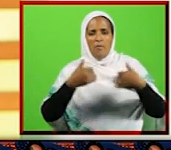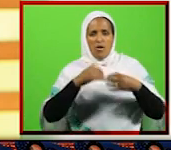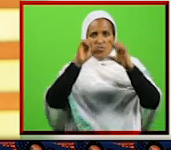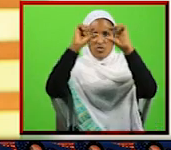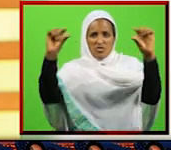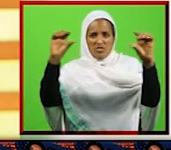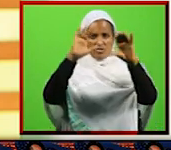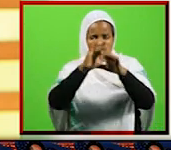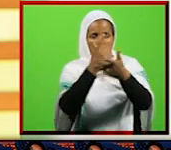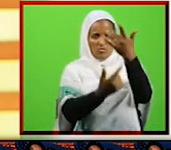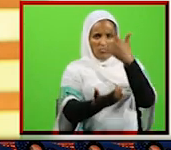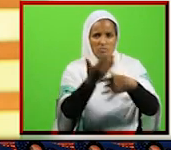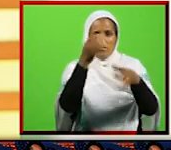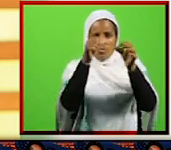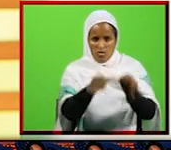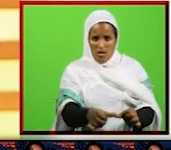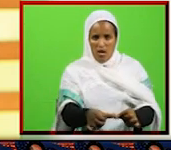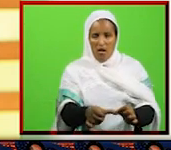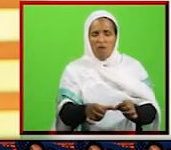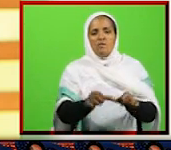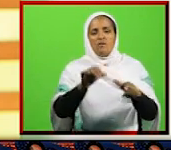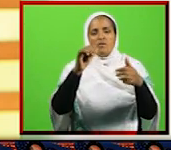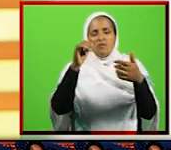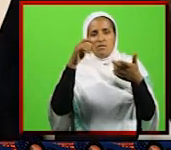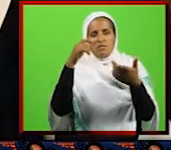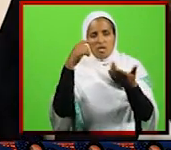ተያያዥነት ባላቸው ርዕሰ ጉዳዮች ላይ ስንወያይ ቆይተናል።